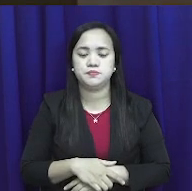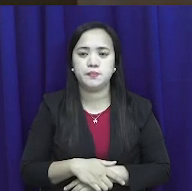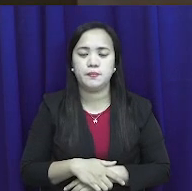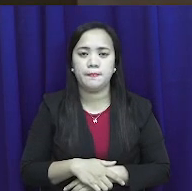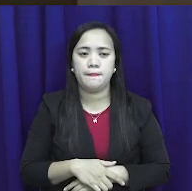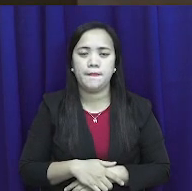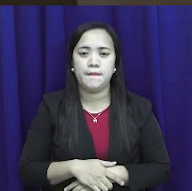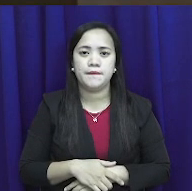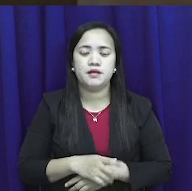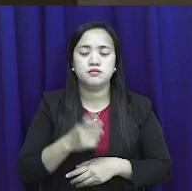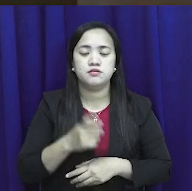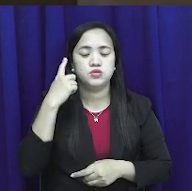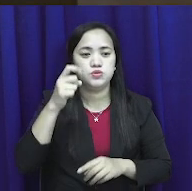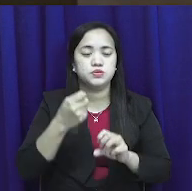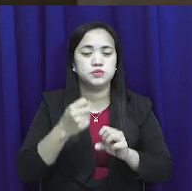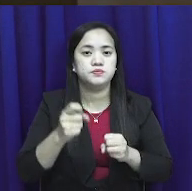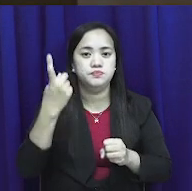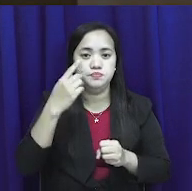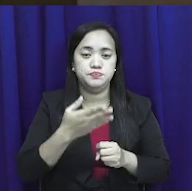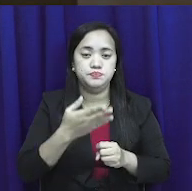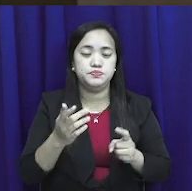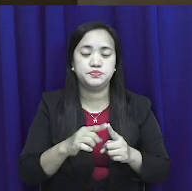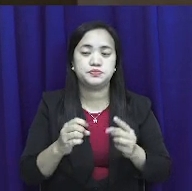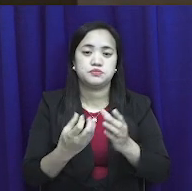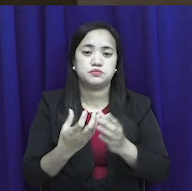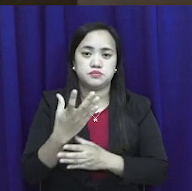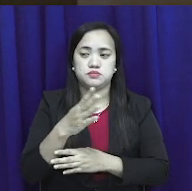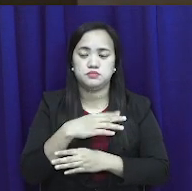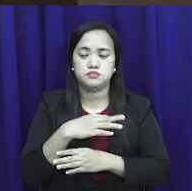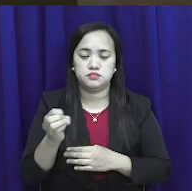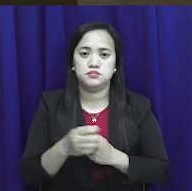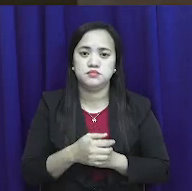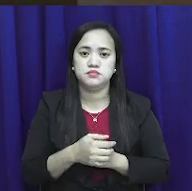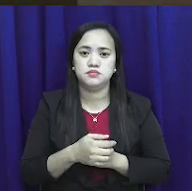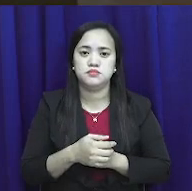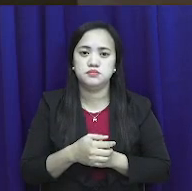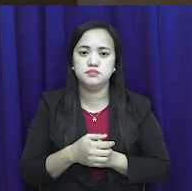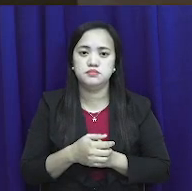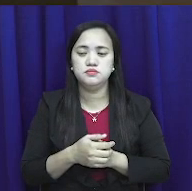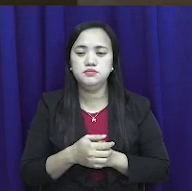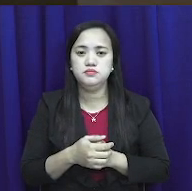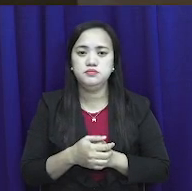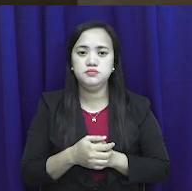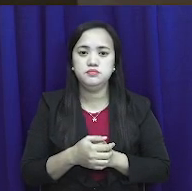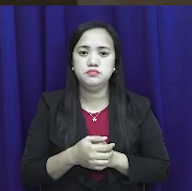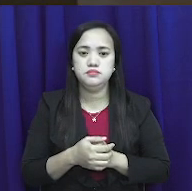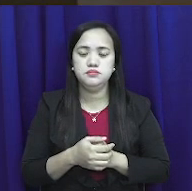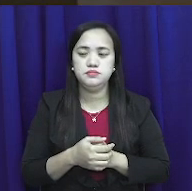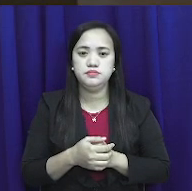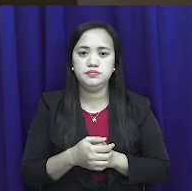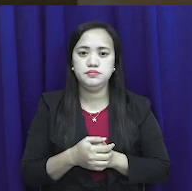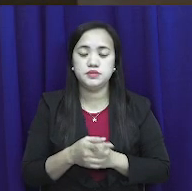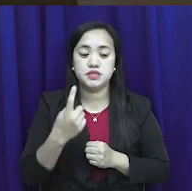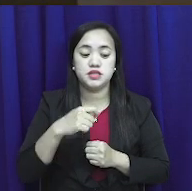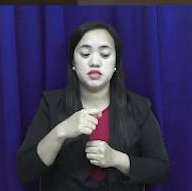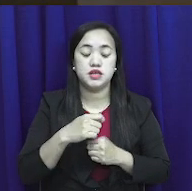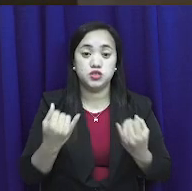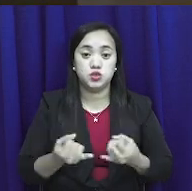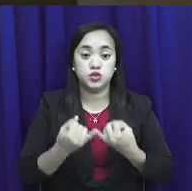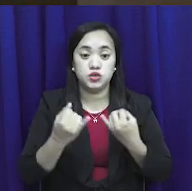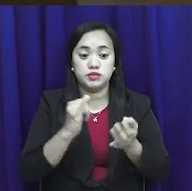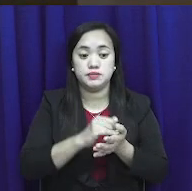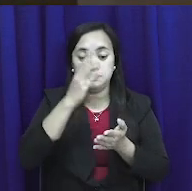maggo-grow ka ng maggo-grow and ang Joy na meron diyan para sa mga Wives ito gusto ko lamang po dagdagan ang Joy na makakapag